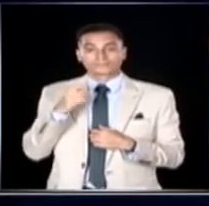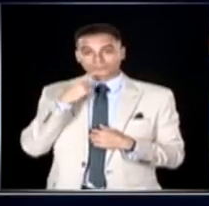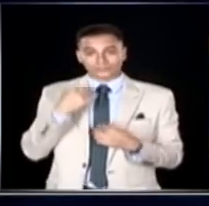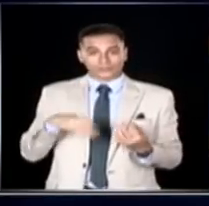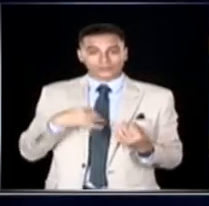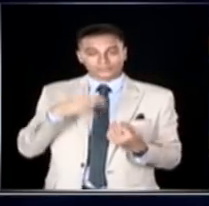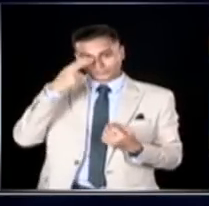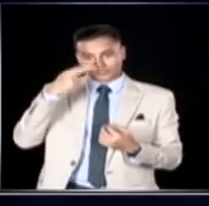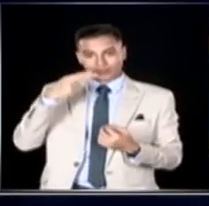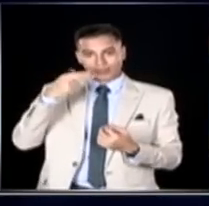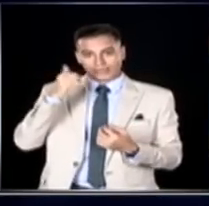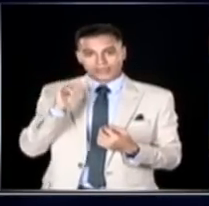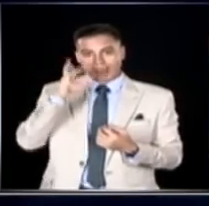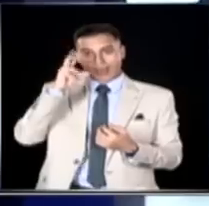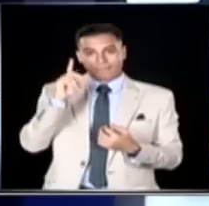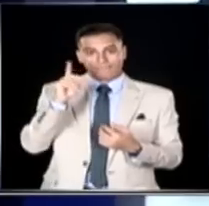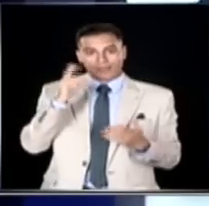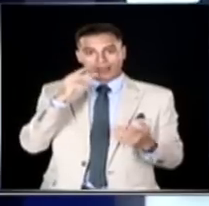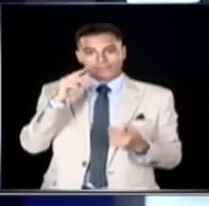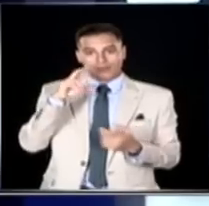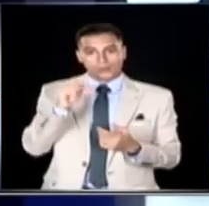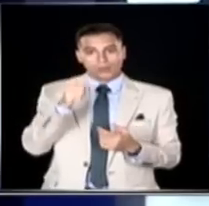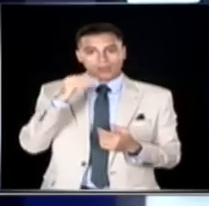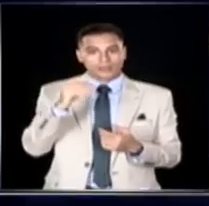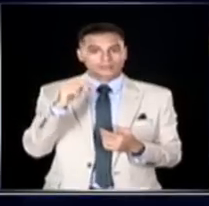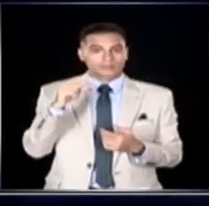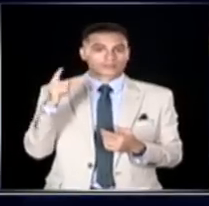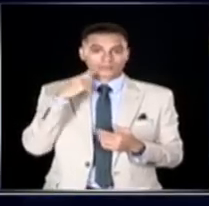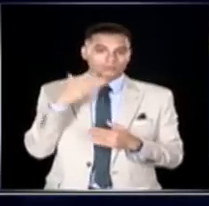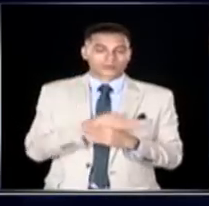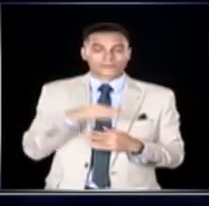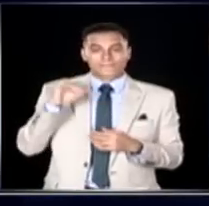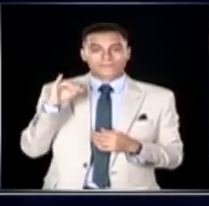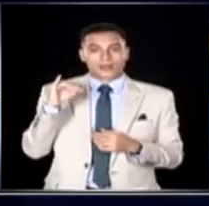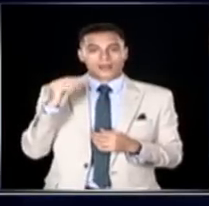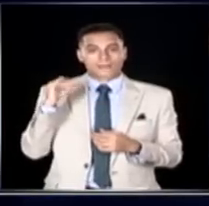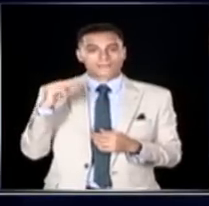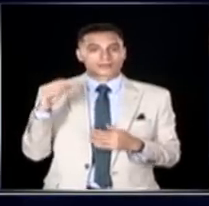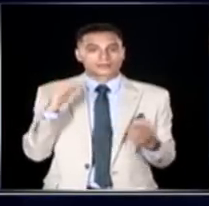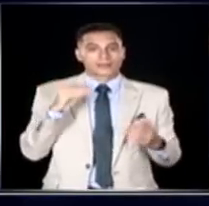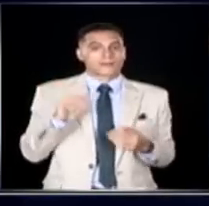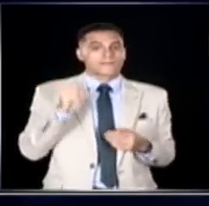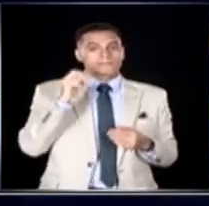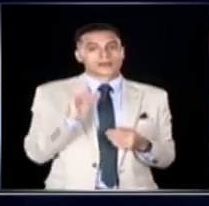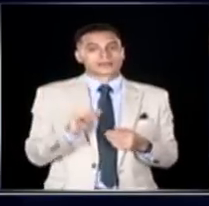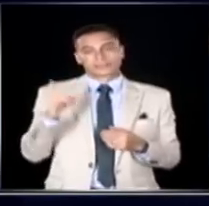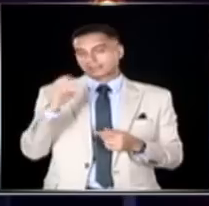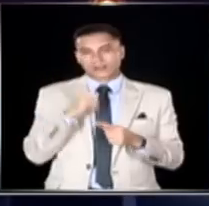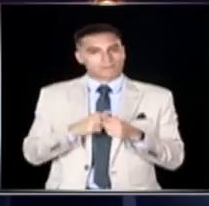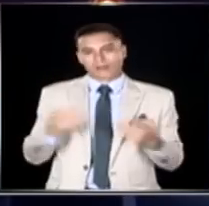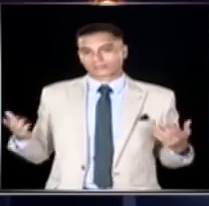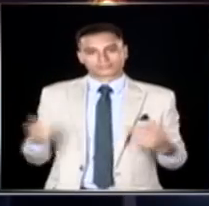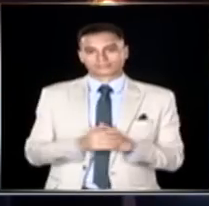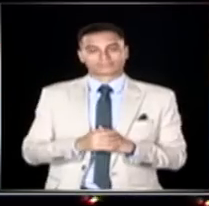ألحان إيهاب عبد الواحد، محمد حمائي. محمد حمائي إجابة